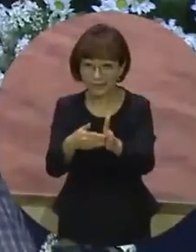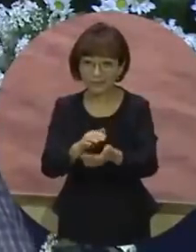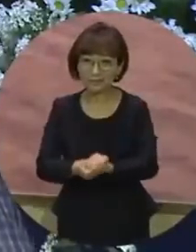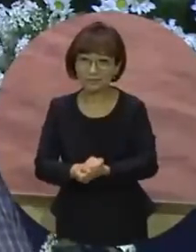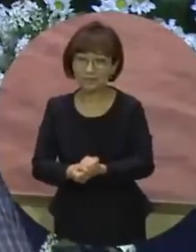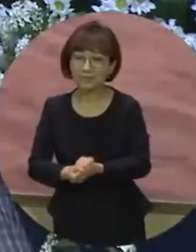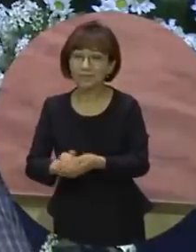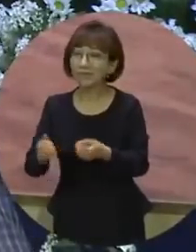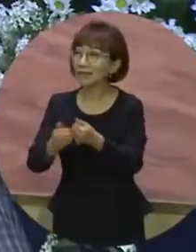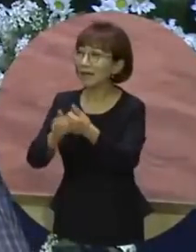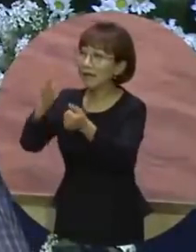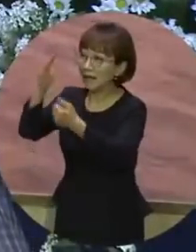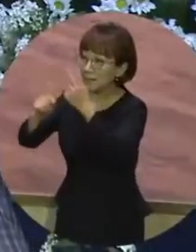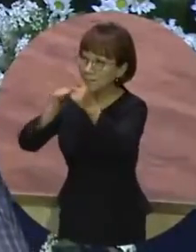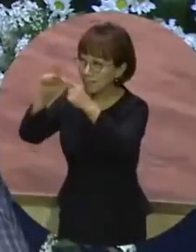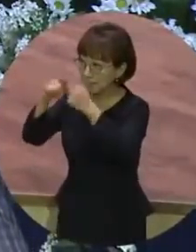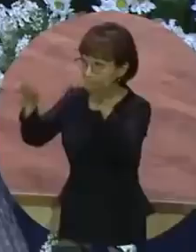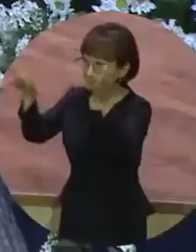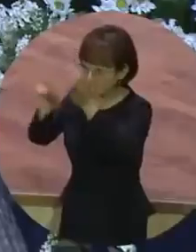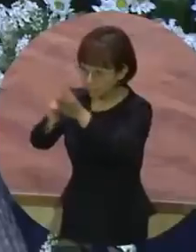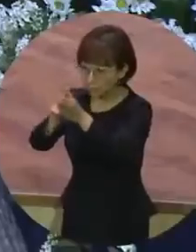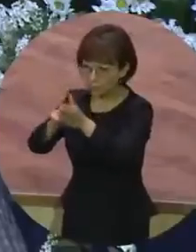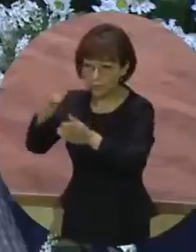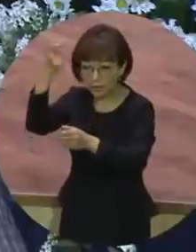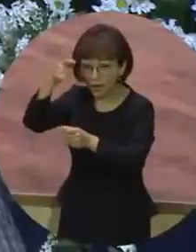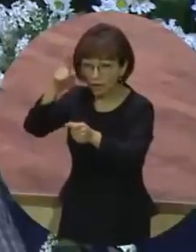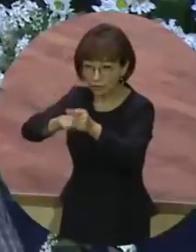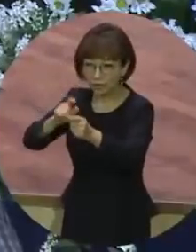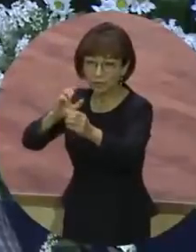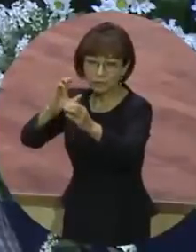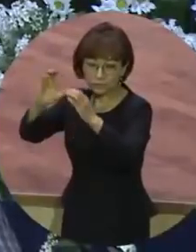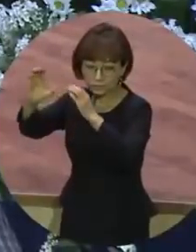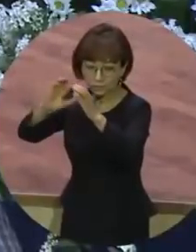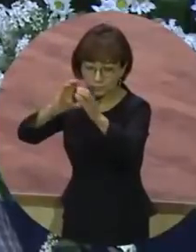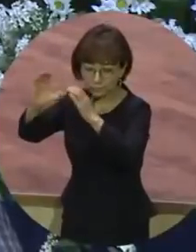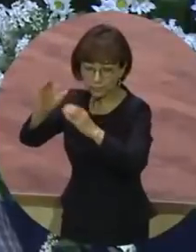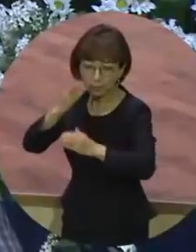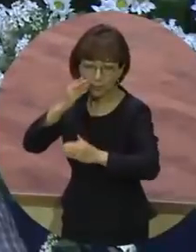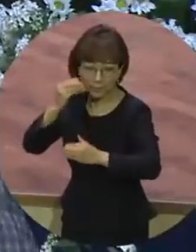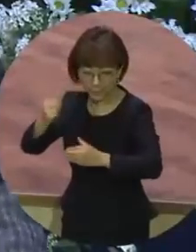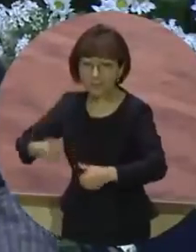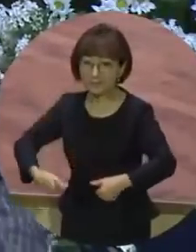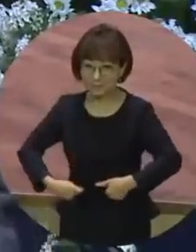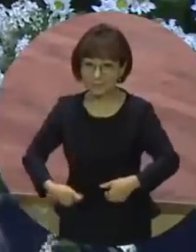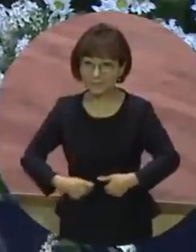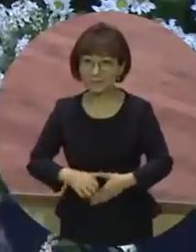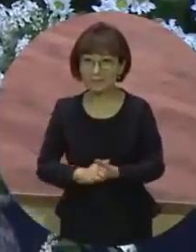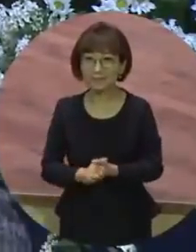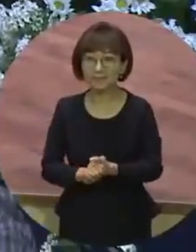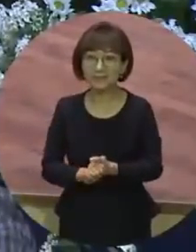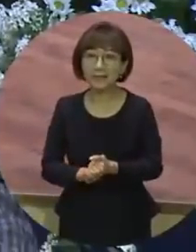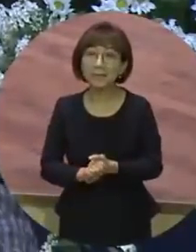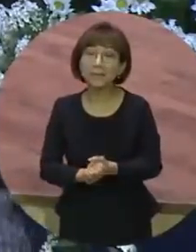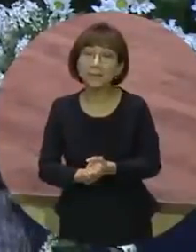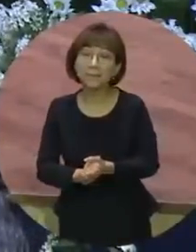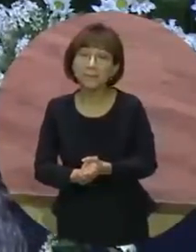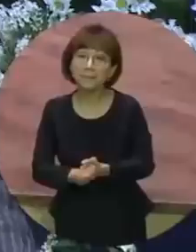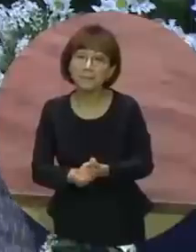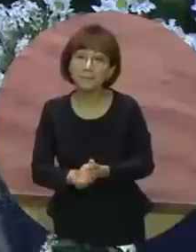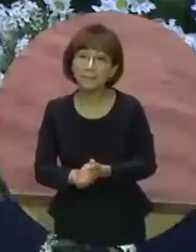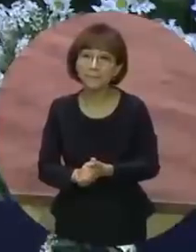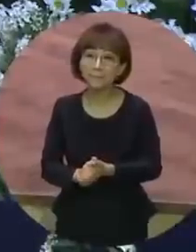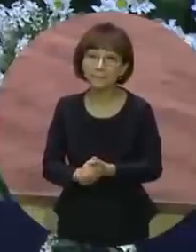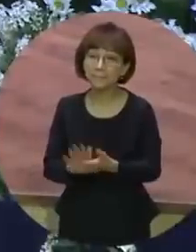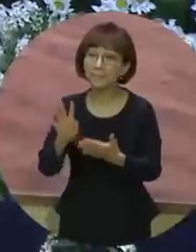소통. 하나님의 말씀에 대해 제대로 이해를 못하면 문제가 발생해요. 말씀이 이해를 잘 안 되면 이거 믿지